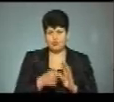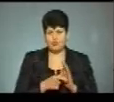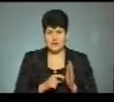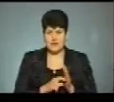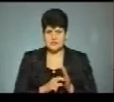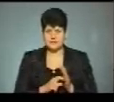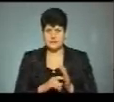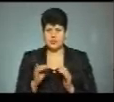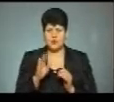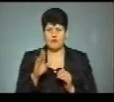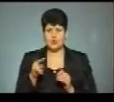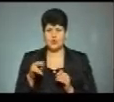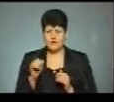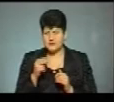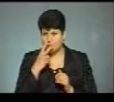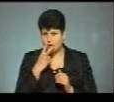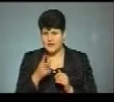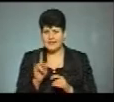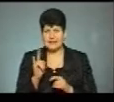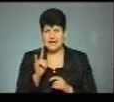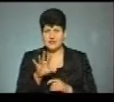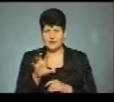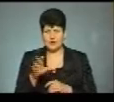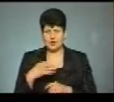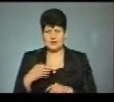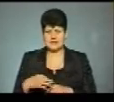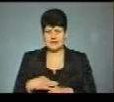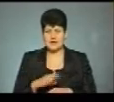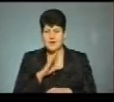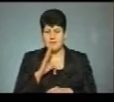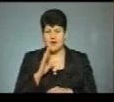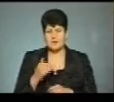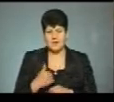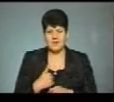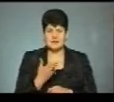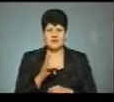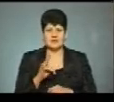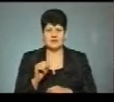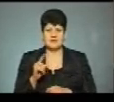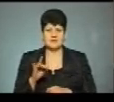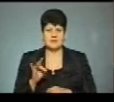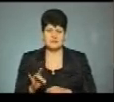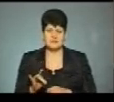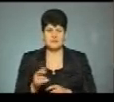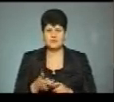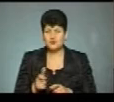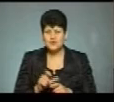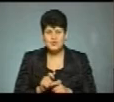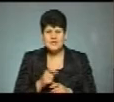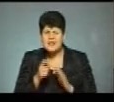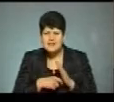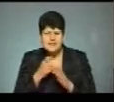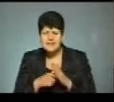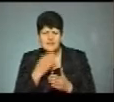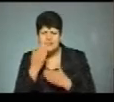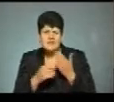Юрій Войтович показує дитячі фото сина. Мама, то я, то Назарко. Дуже такий допитливий, бо він